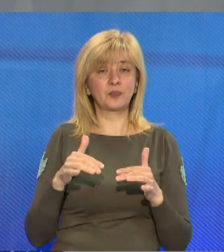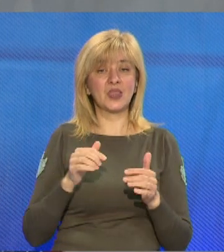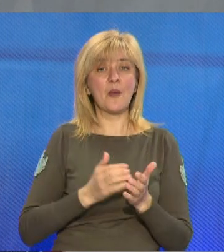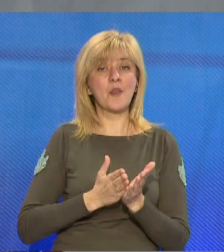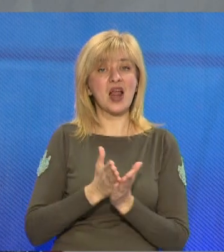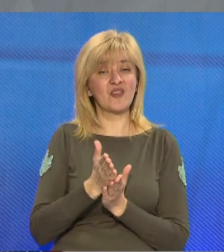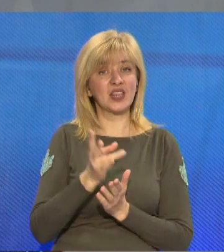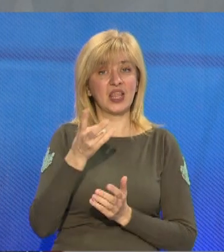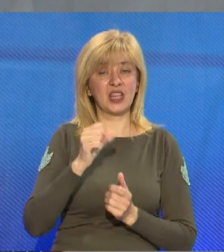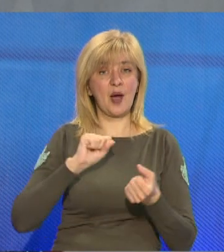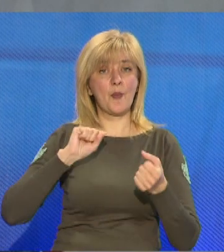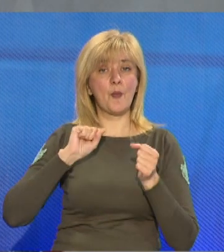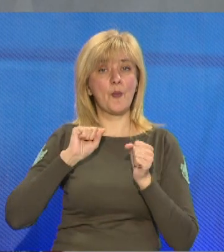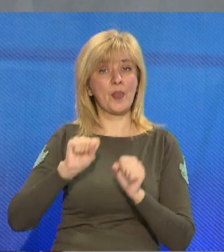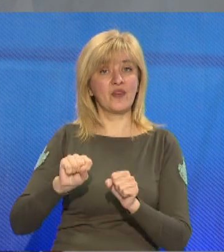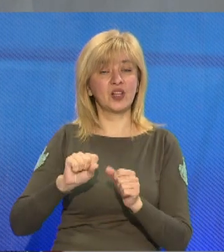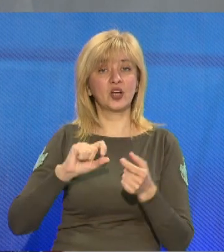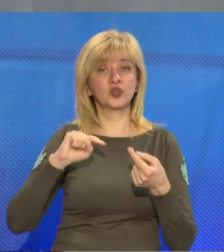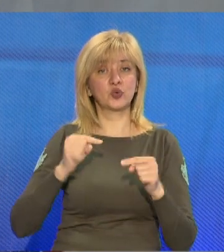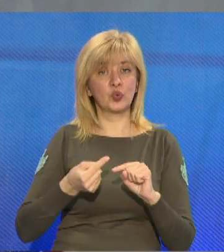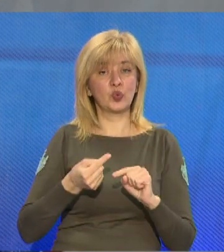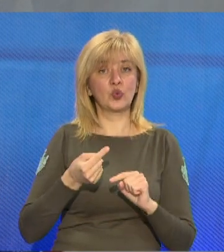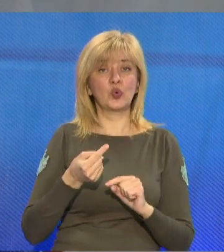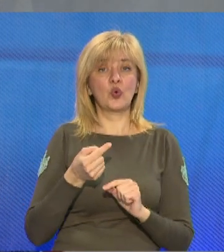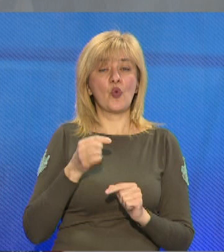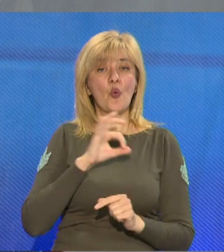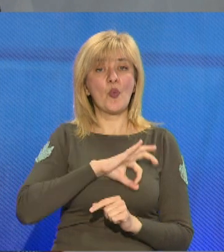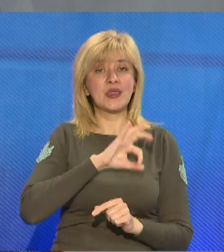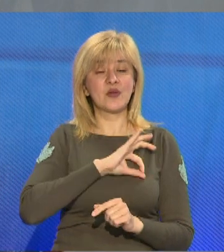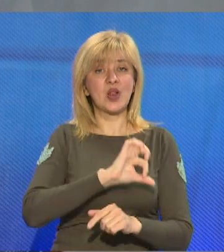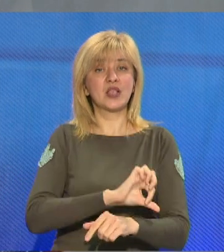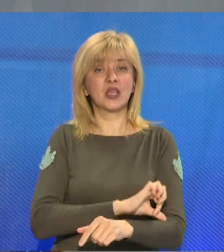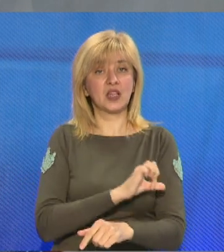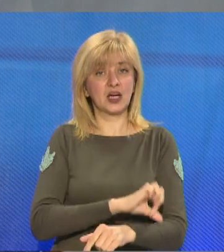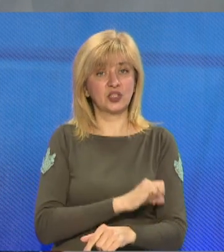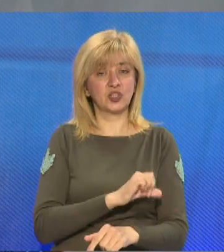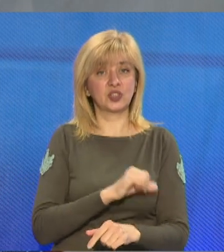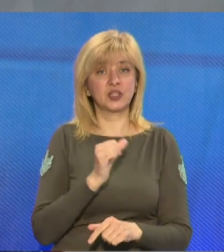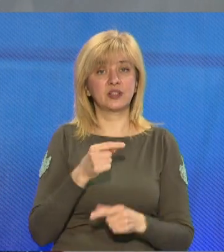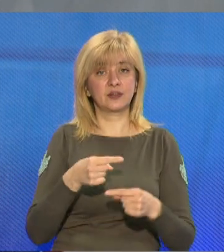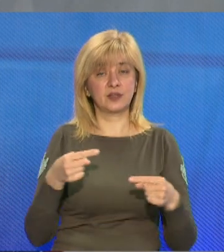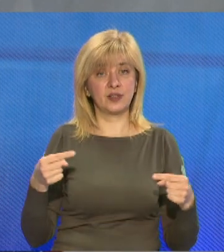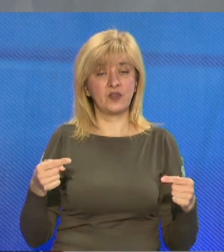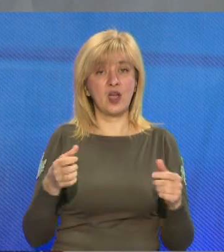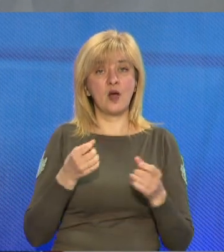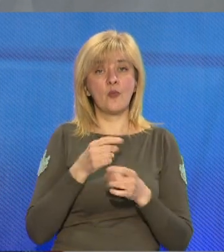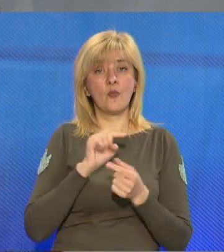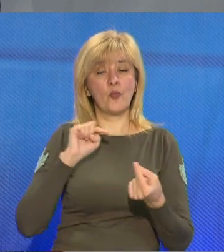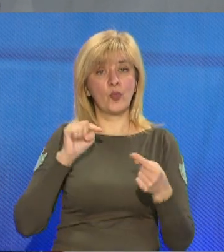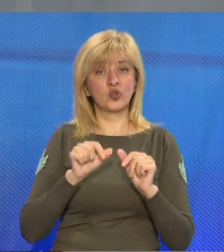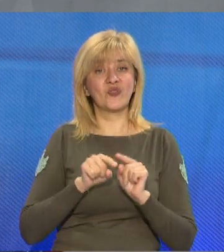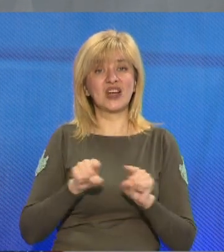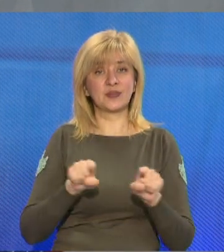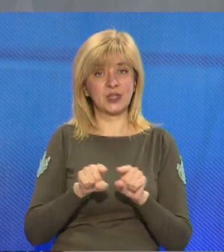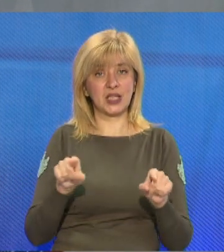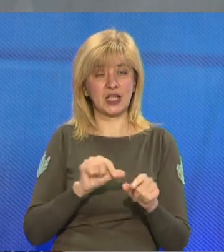профилактику употребления нашими молодыми людьми наркотических средств, направлена против распространения наркотиков,